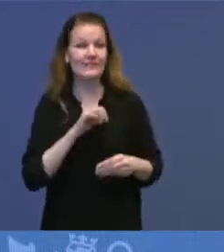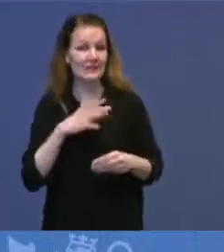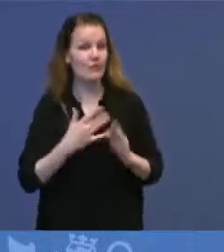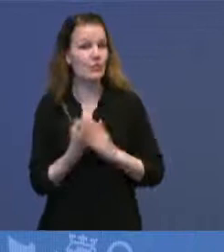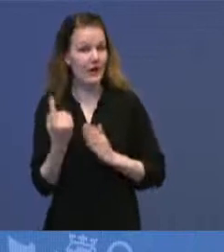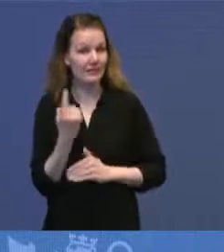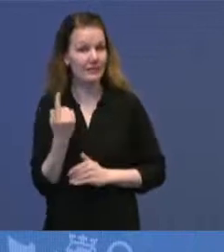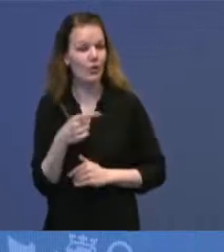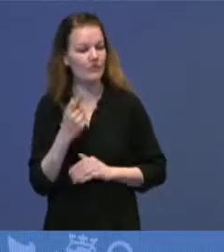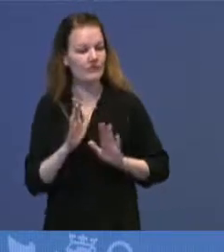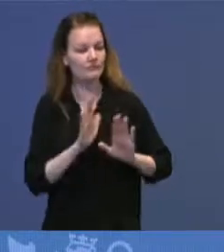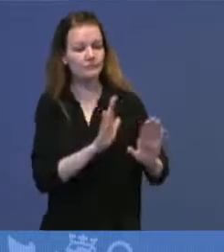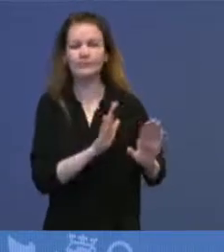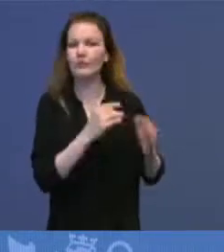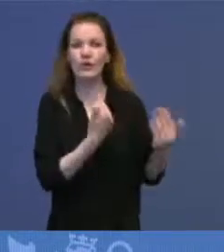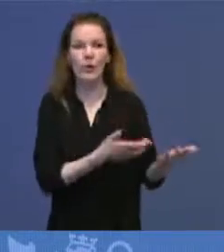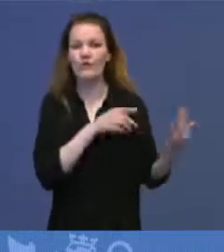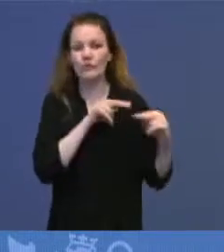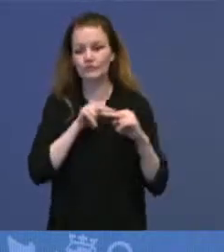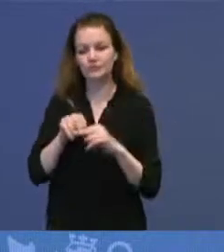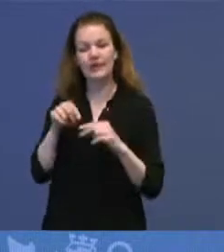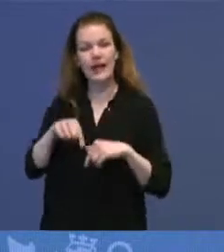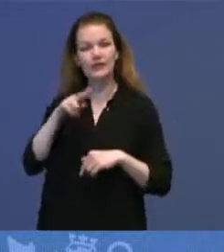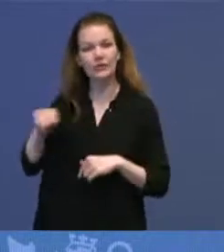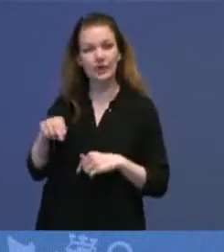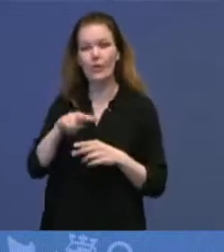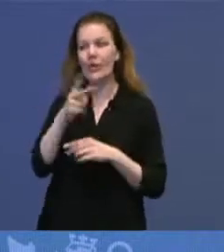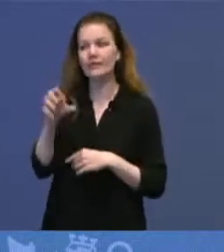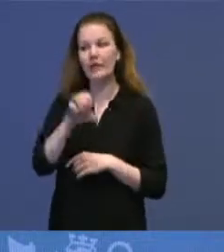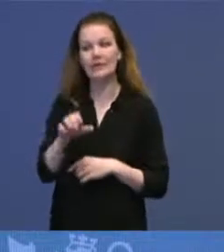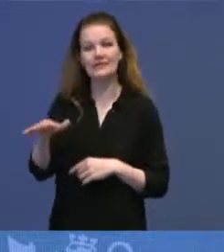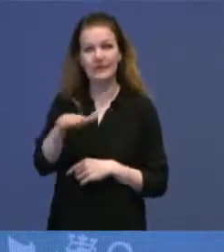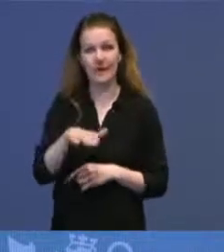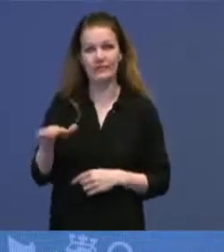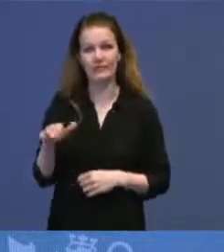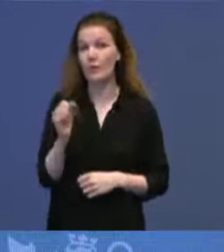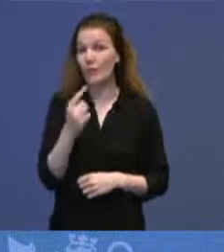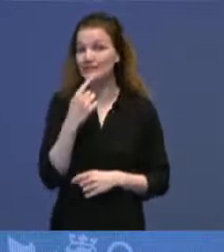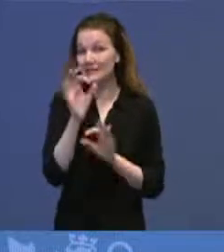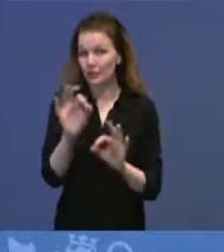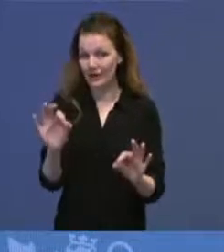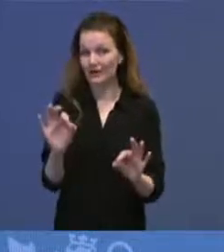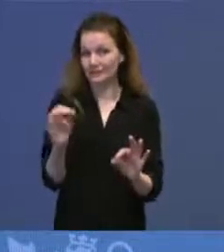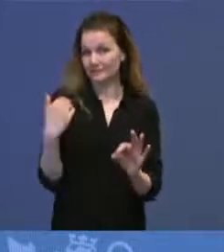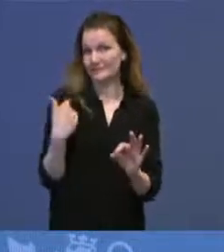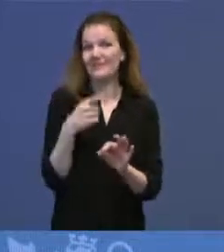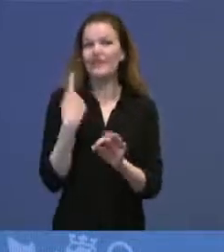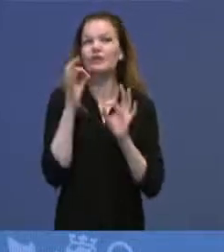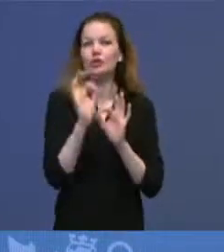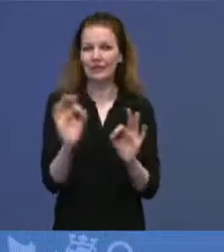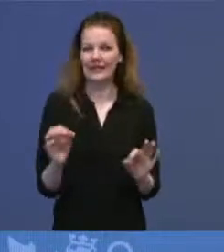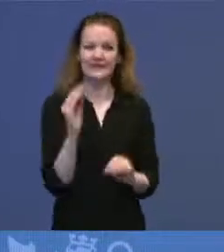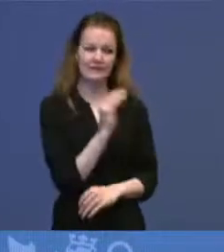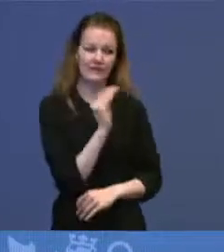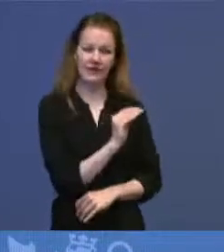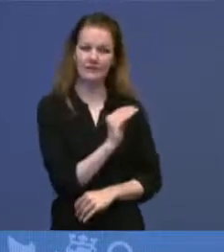dem retten til å ferdes i Norge og andre europeiske land. La meg bare understreke, vi sa klart fra, vi engasjerer ikke